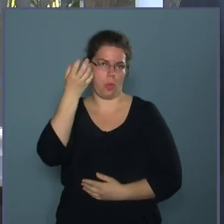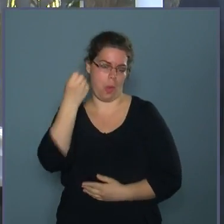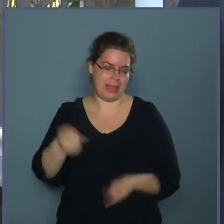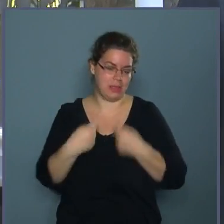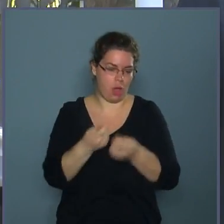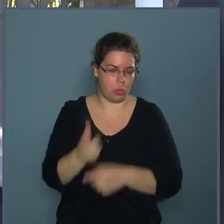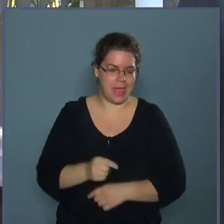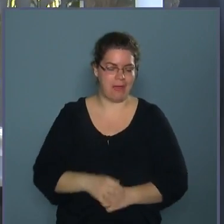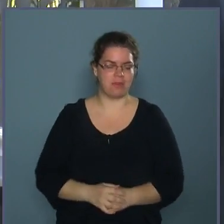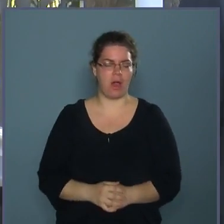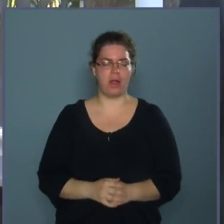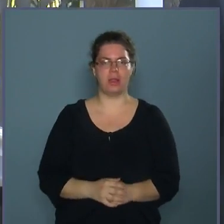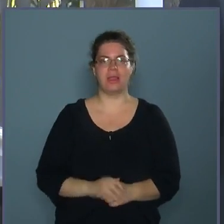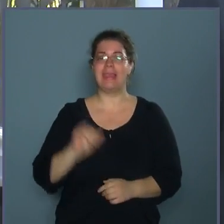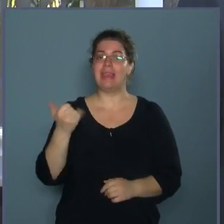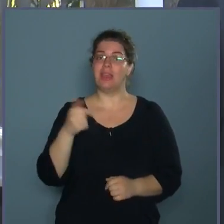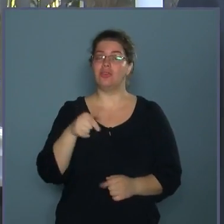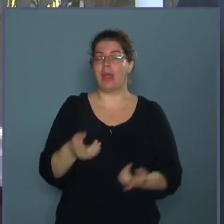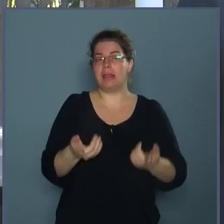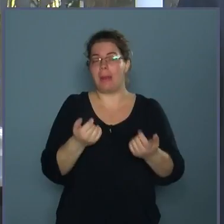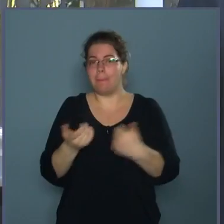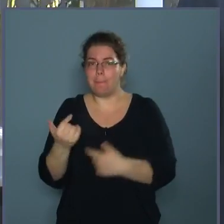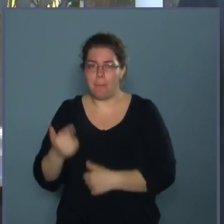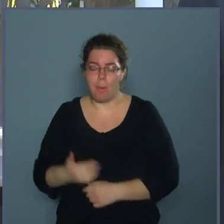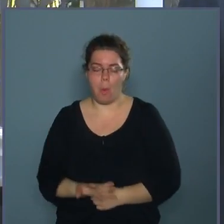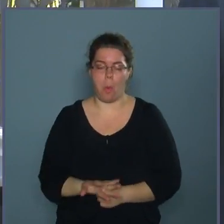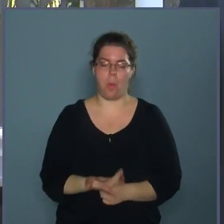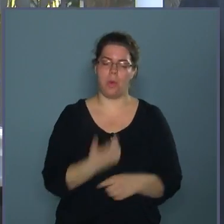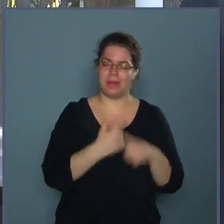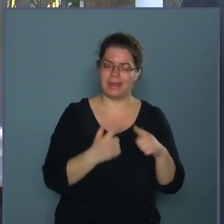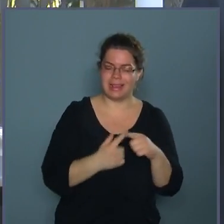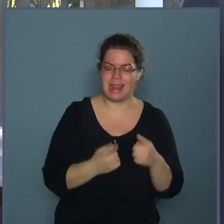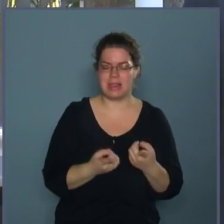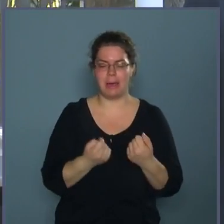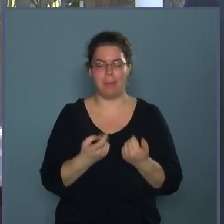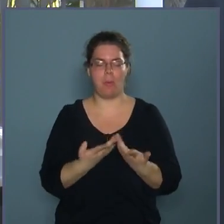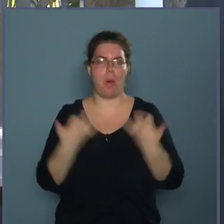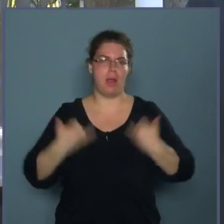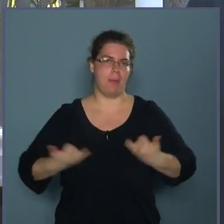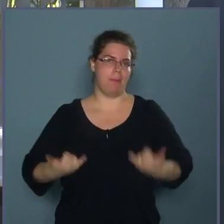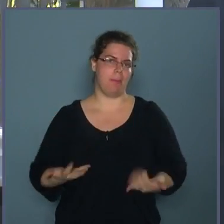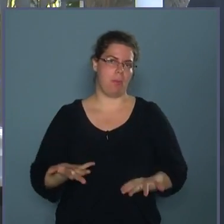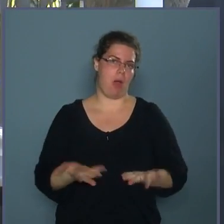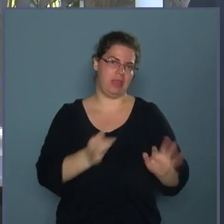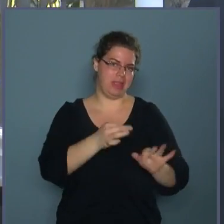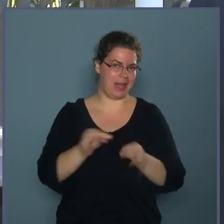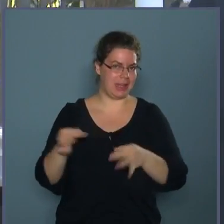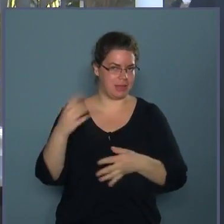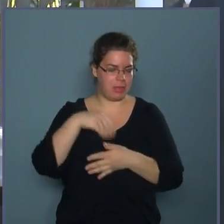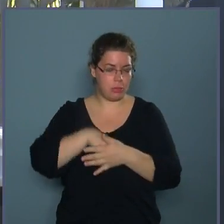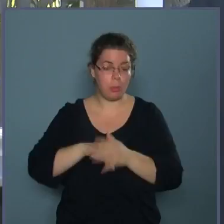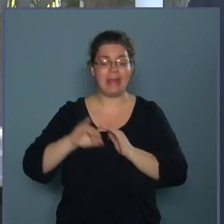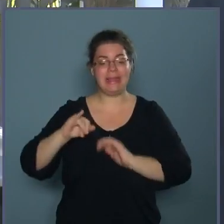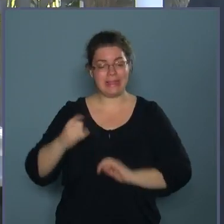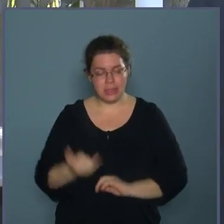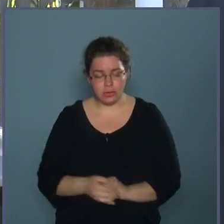adójával, és ezekből a részletekből a mai rendezvényünkbe is